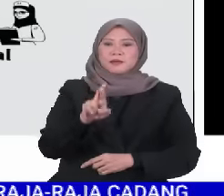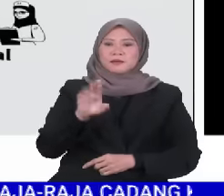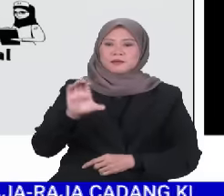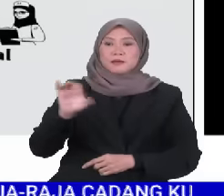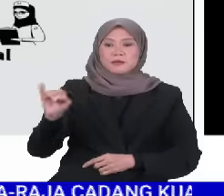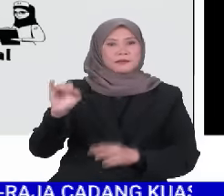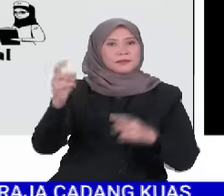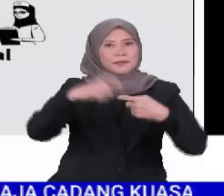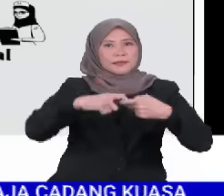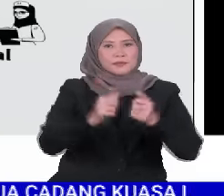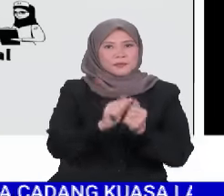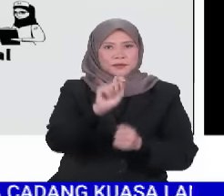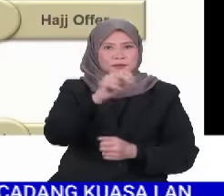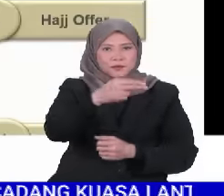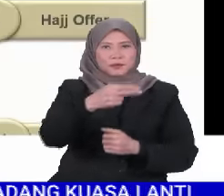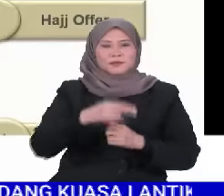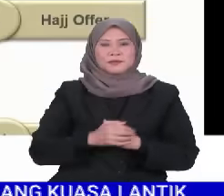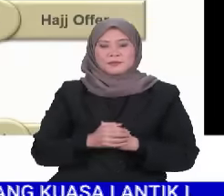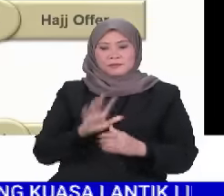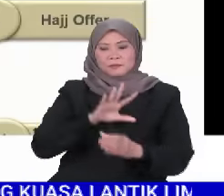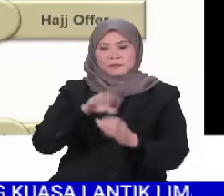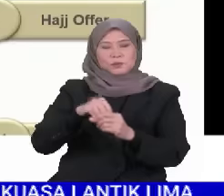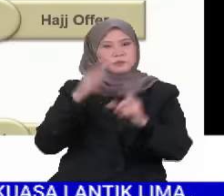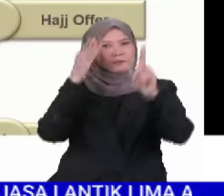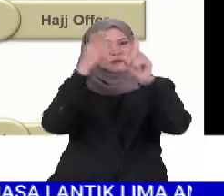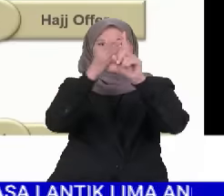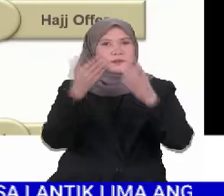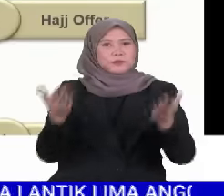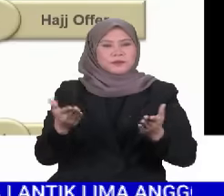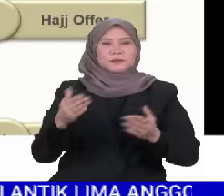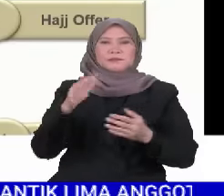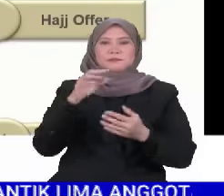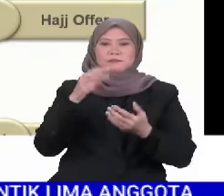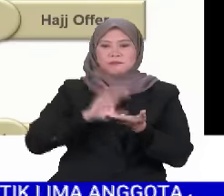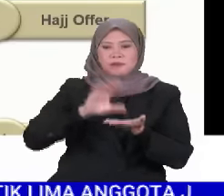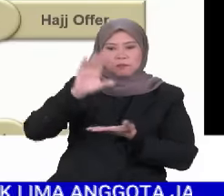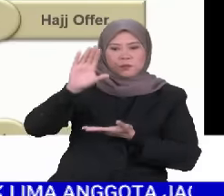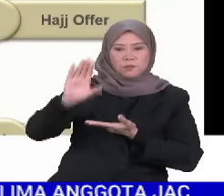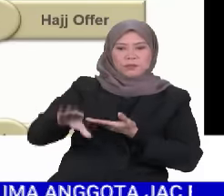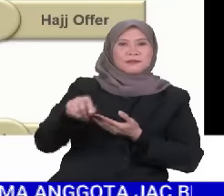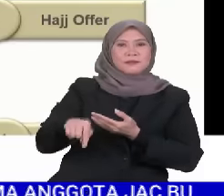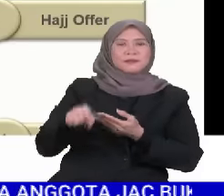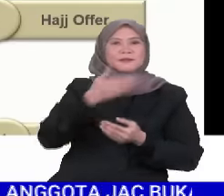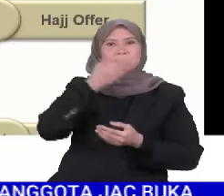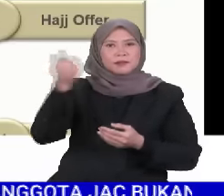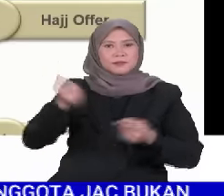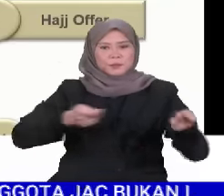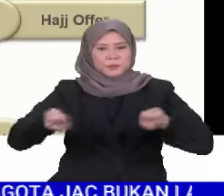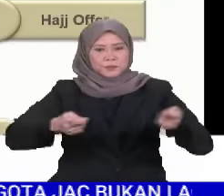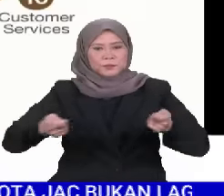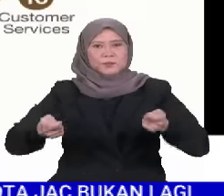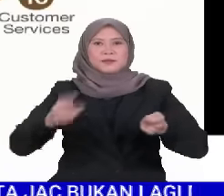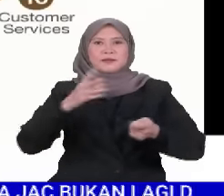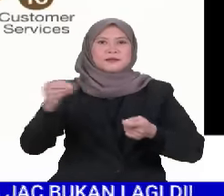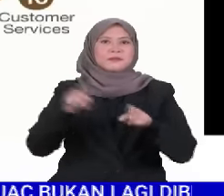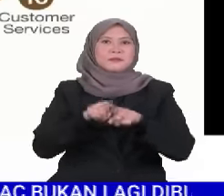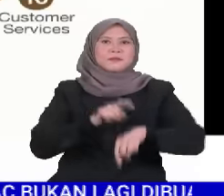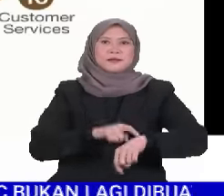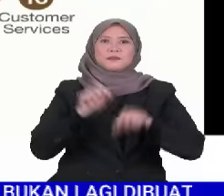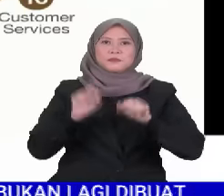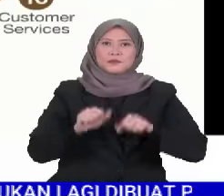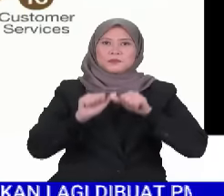berkaitan this ini termasuk hal yang 7 berkaitan portfolio pelaburan amalan terbaik tapi urus dan pada masa